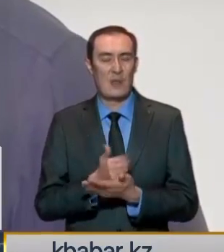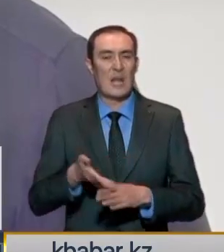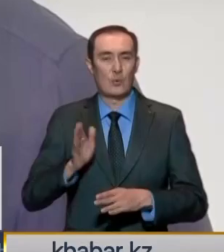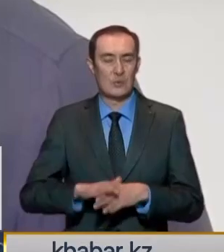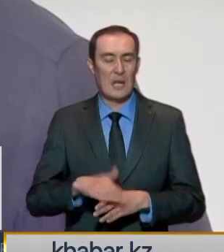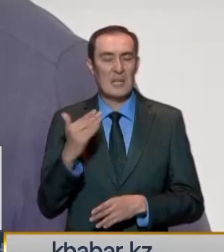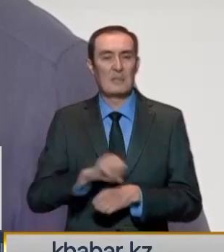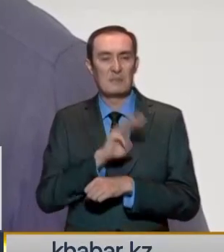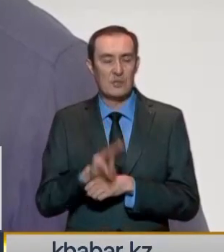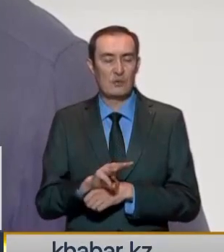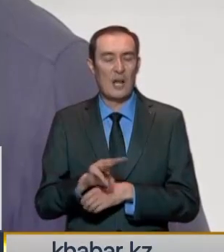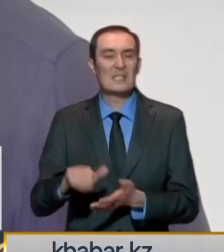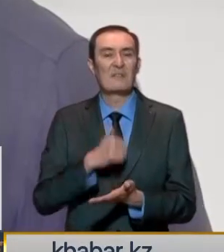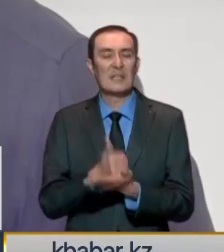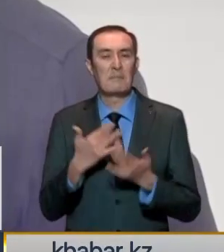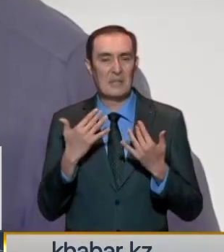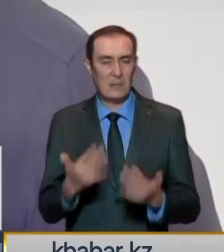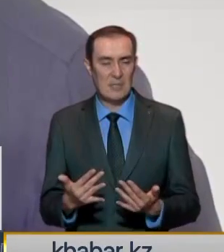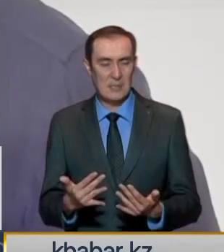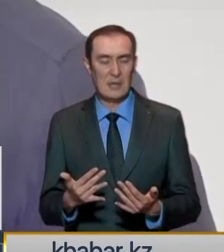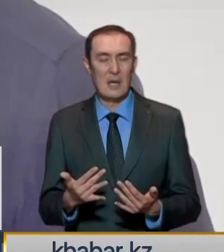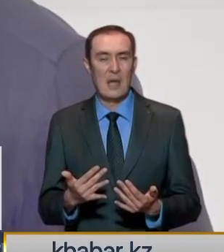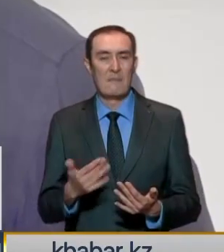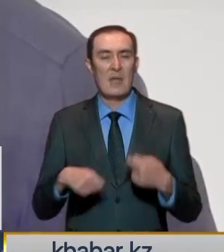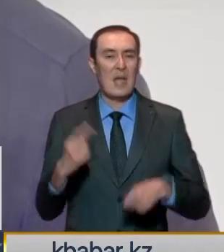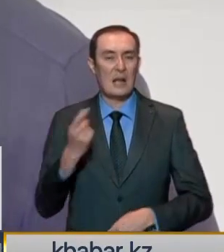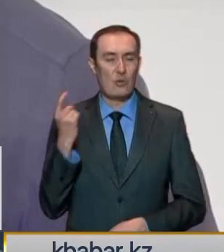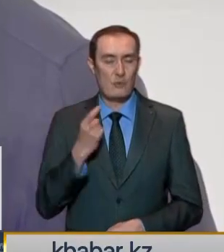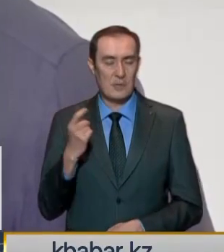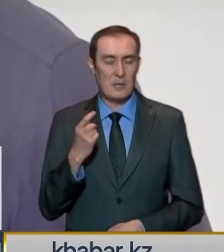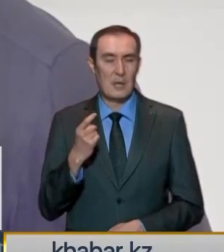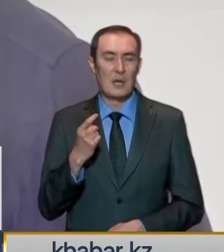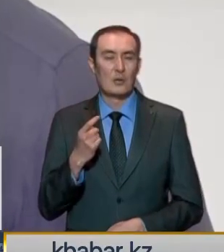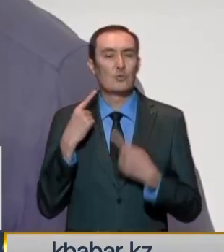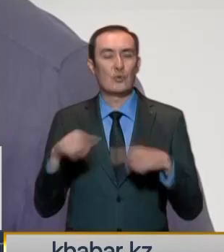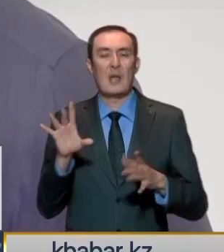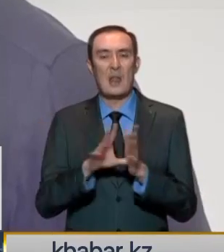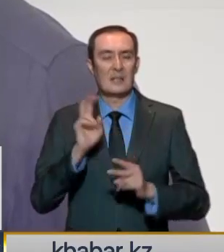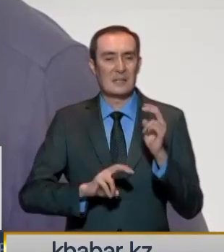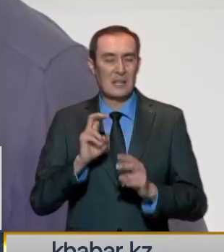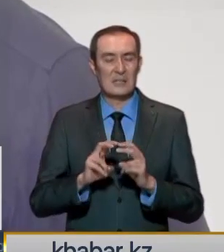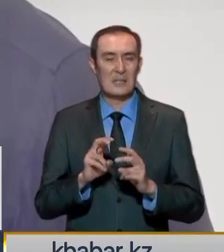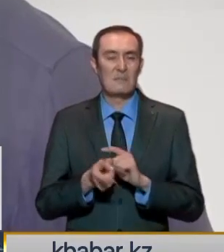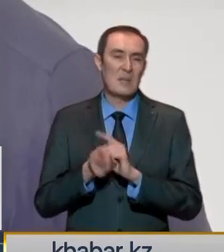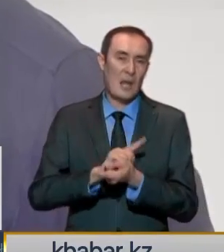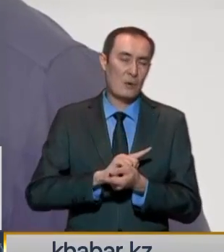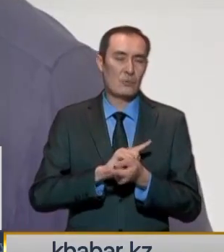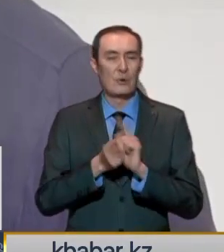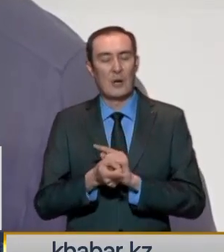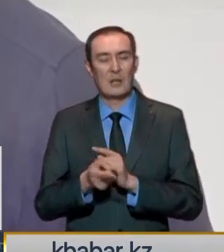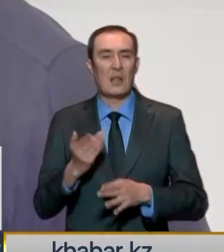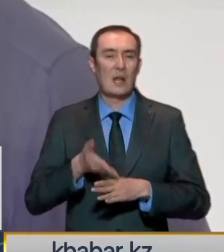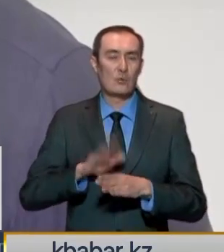они обеспечивают именно базовую потребность экономики. Вот. Как правило, другие электростанции, они меняют свою нагрузку в зависимости